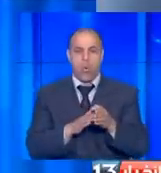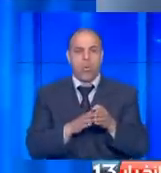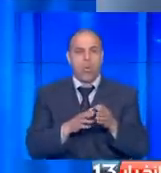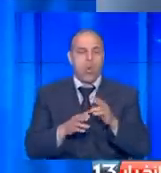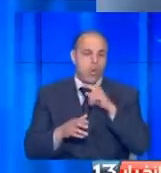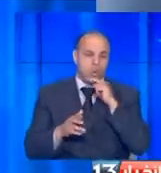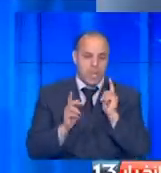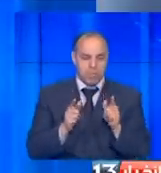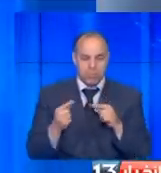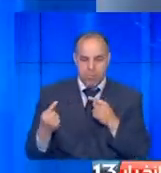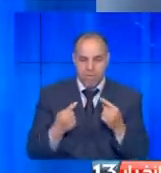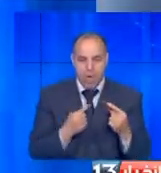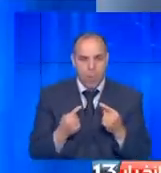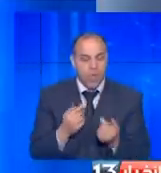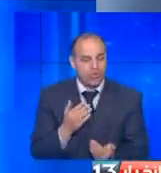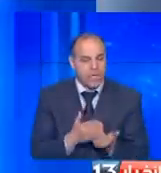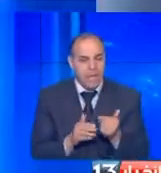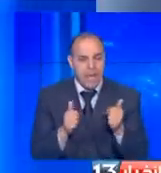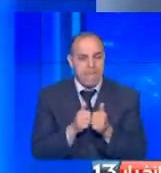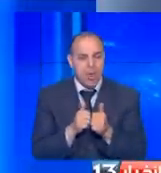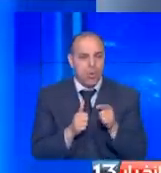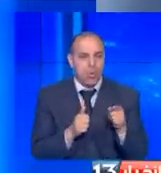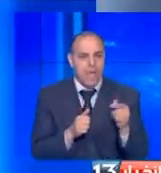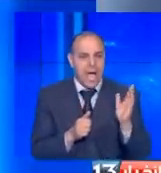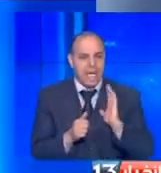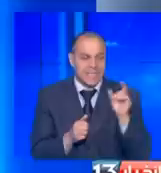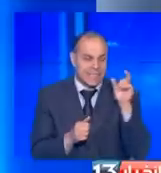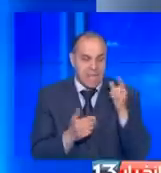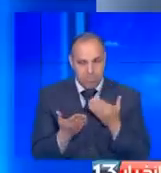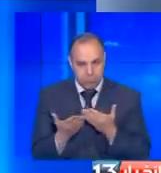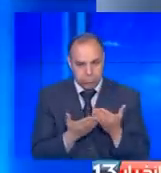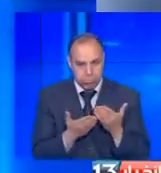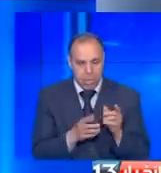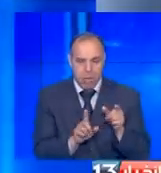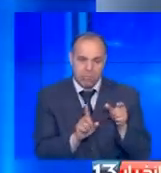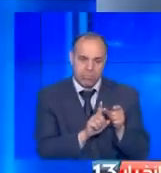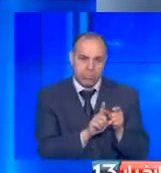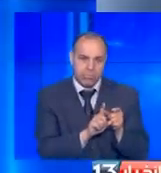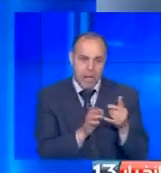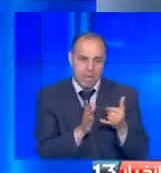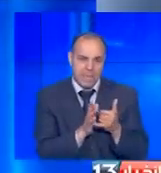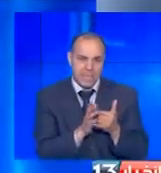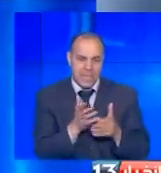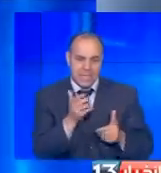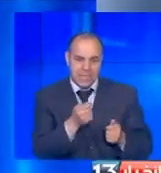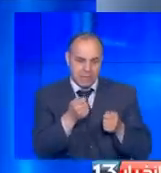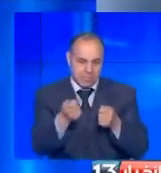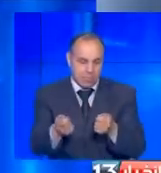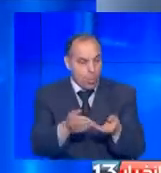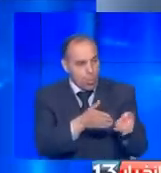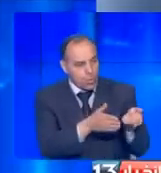ودخول روسيا في مفاوضات جديدة مع ما يعرف بجيش الإسلام المتحصن بها بهدف تسليم